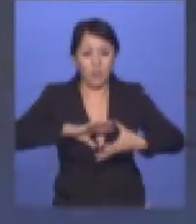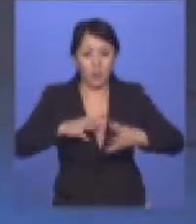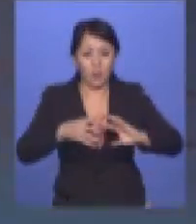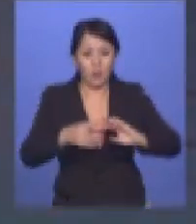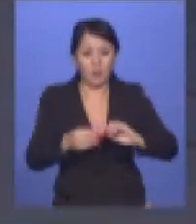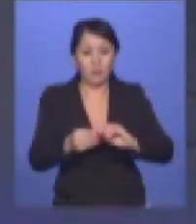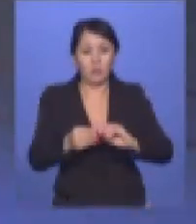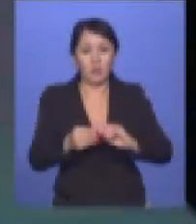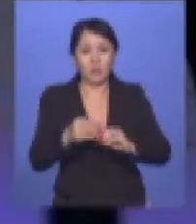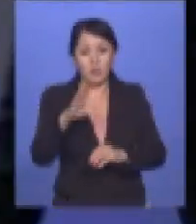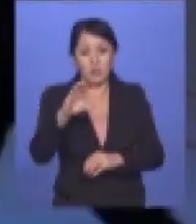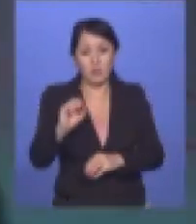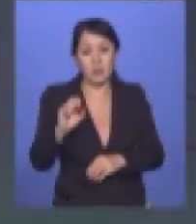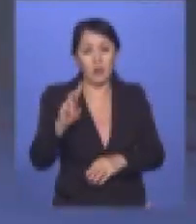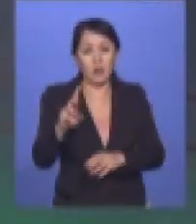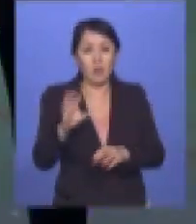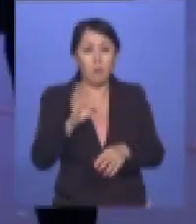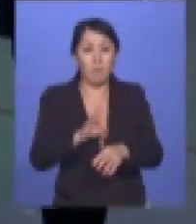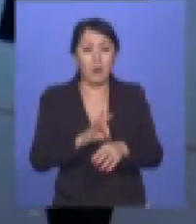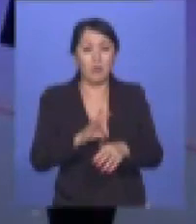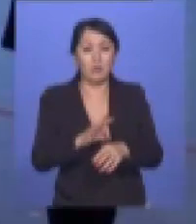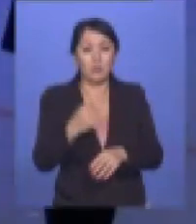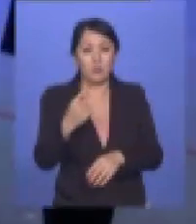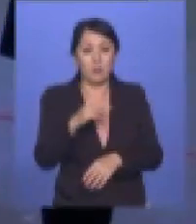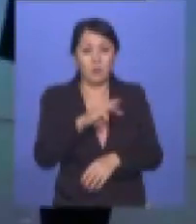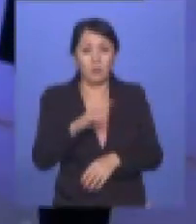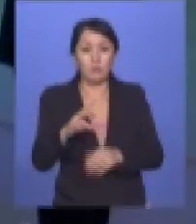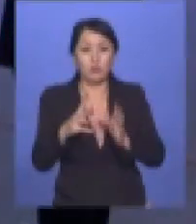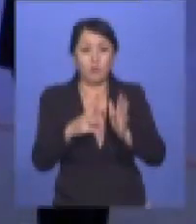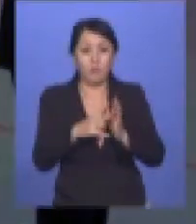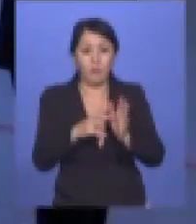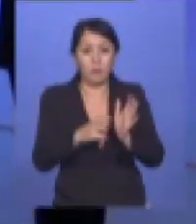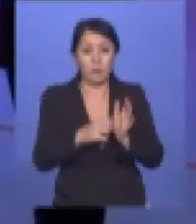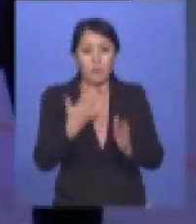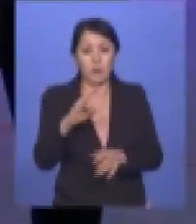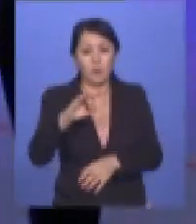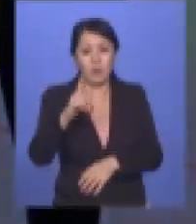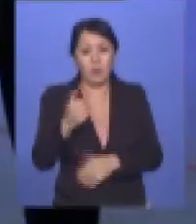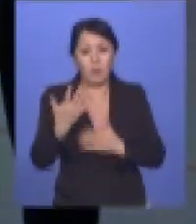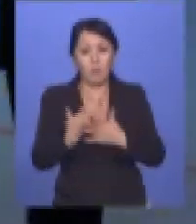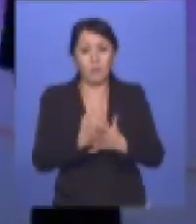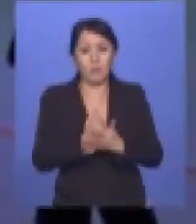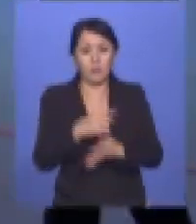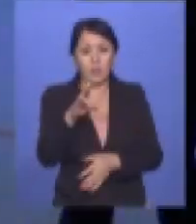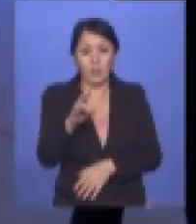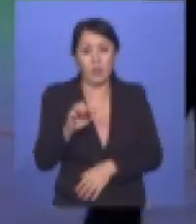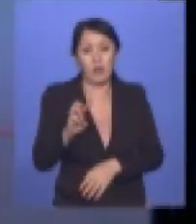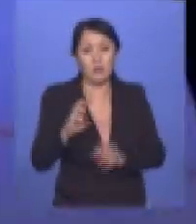бойынша сал ауруына шалдыққан бүлдіршіндердің қажетіне 1,885,000 теңге жиналды. Қаражат сенім оңалту